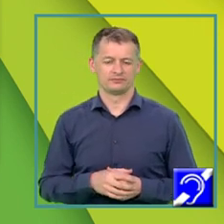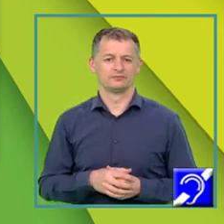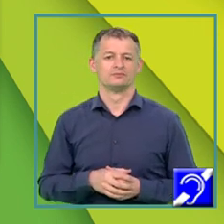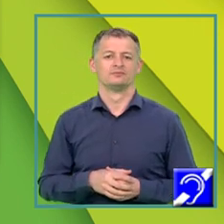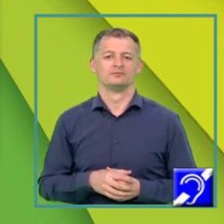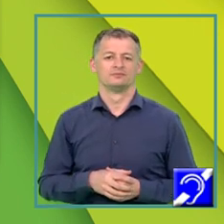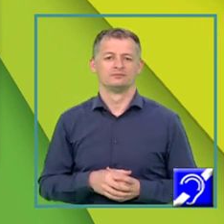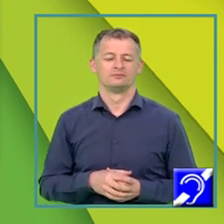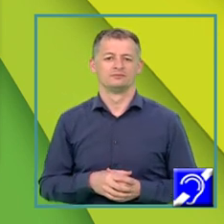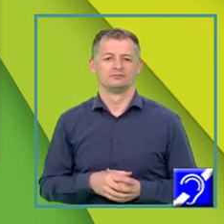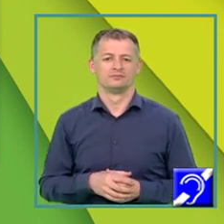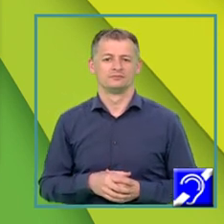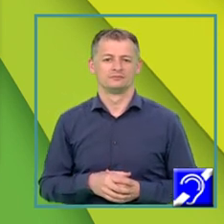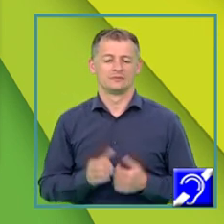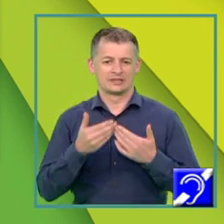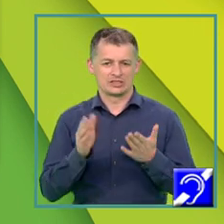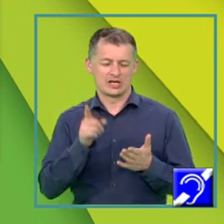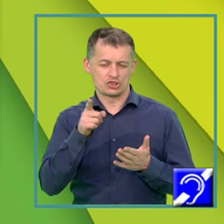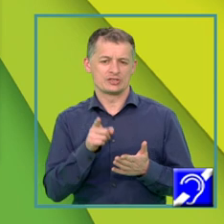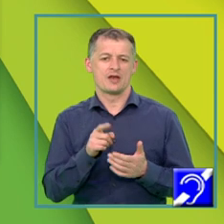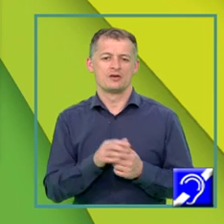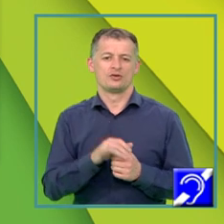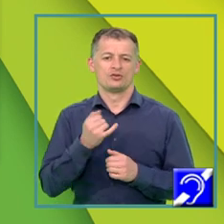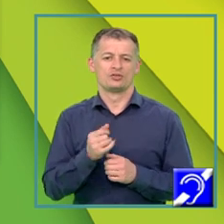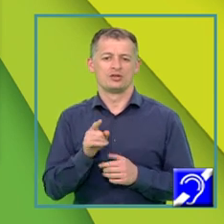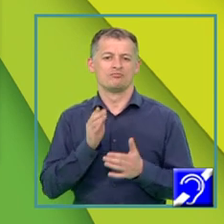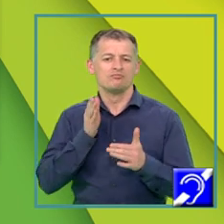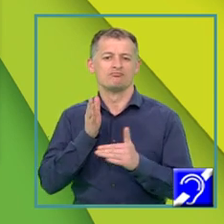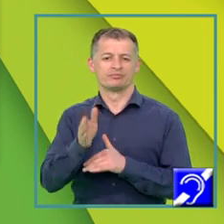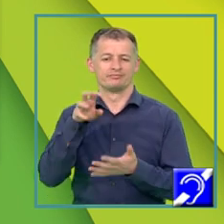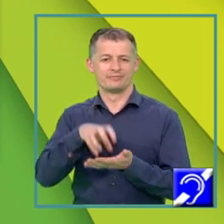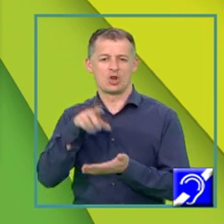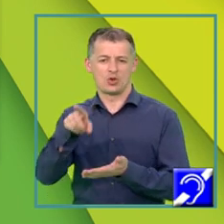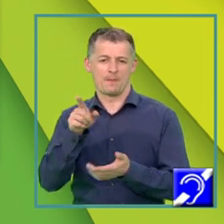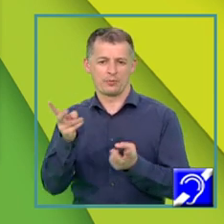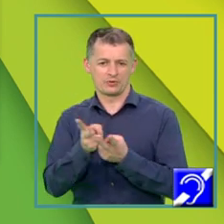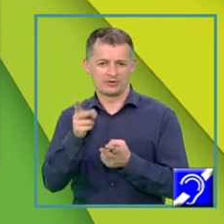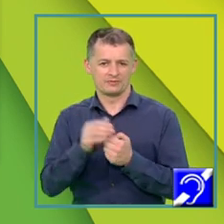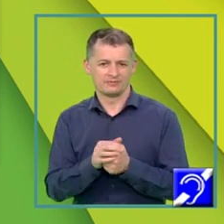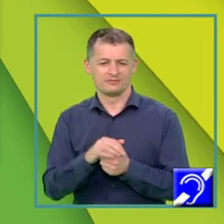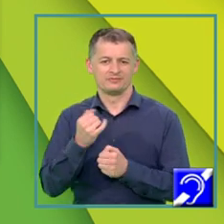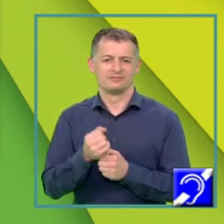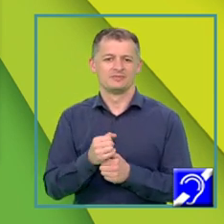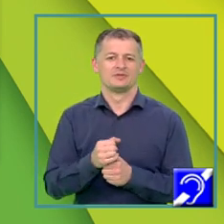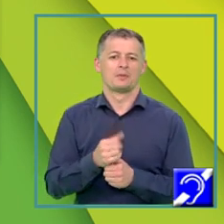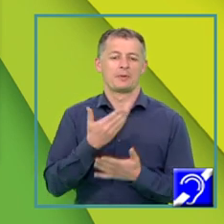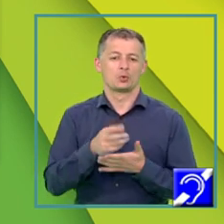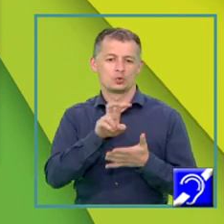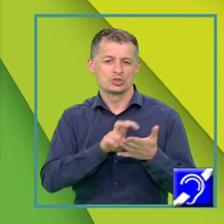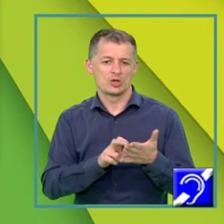și pointerii corespunzători apoi folosirea funcțiilor f canef pentru citirea unui